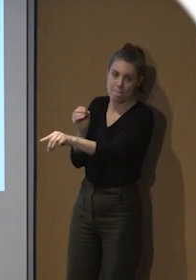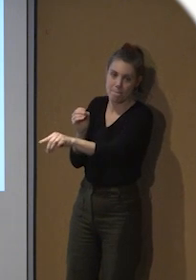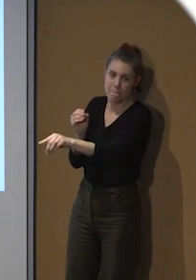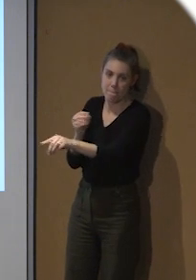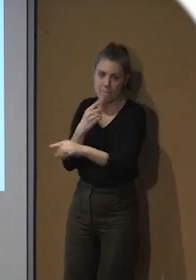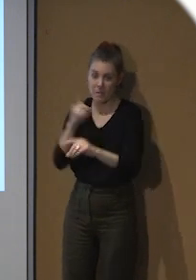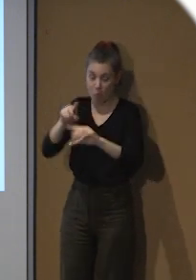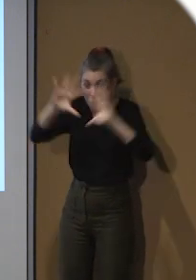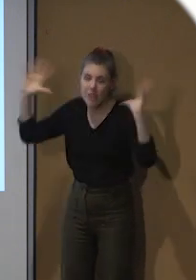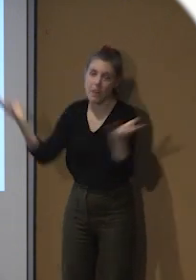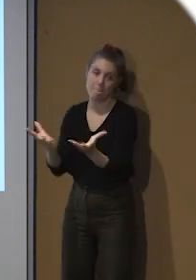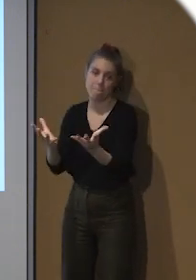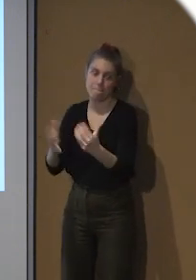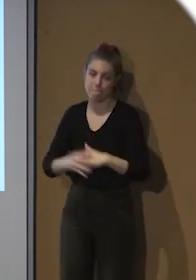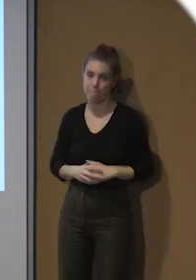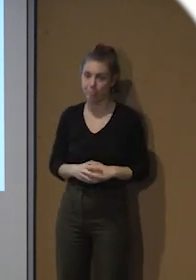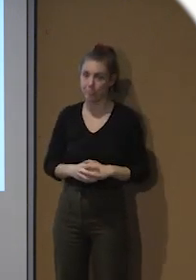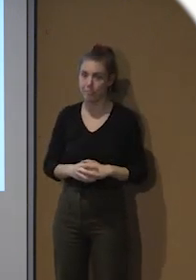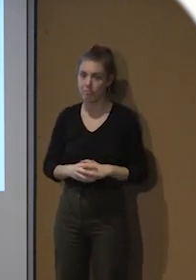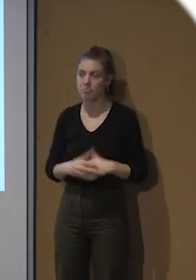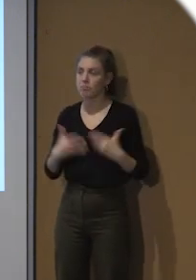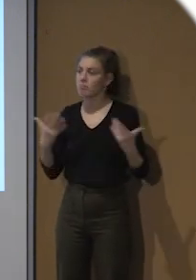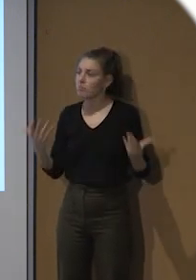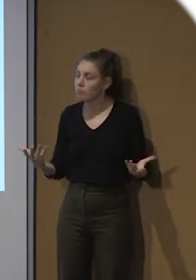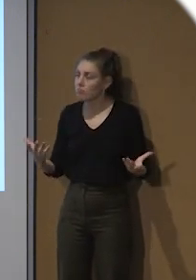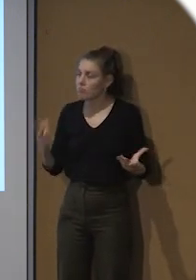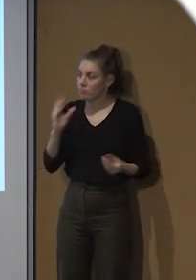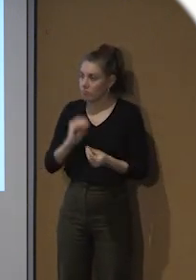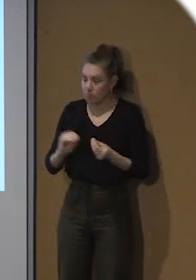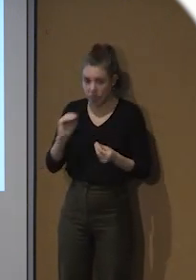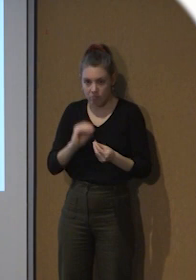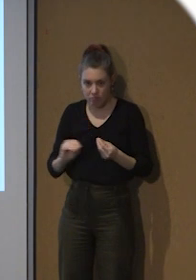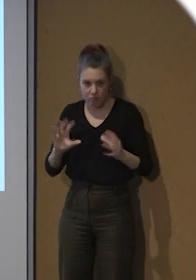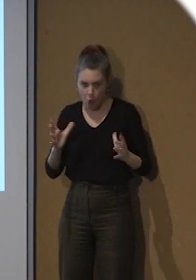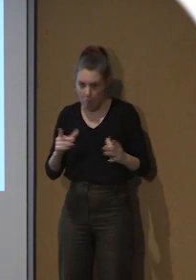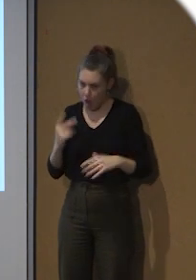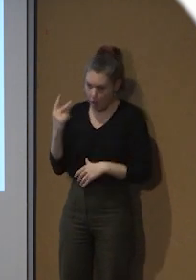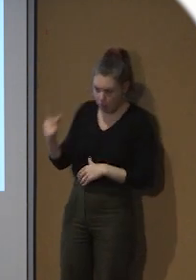Comment l'organisme, soumis aux différents facteurs de risque, crée les lésions coronaires?